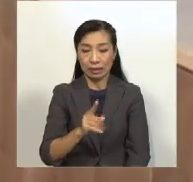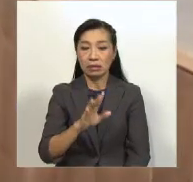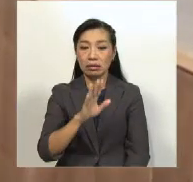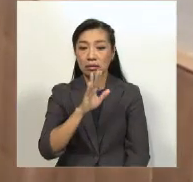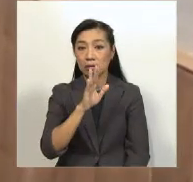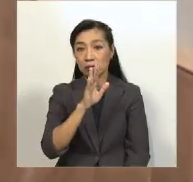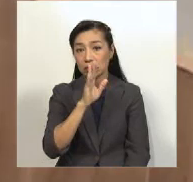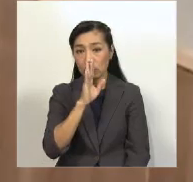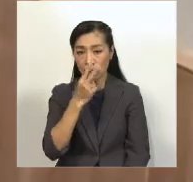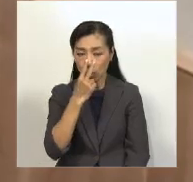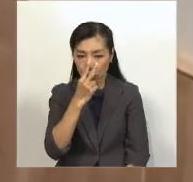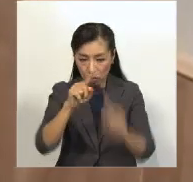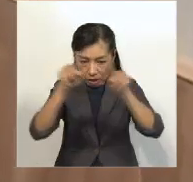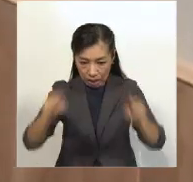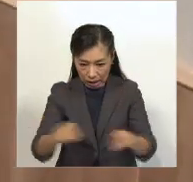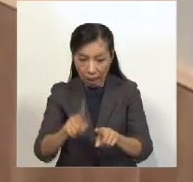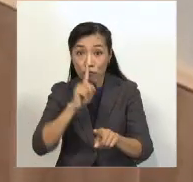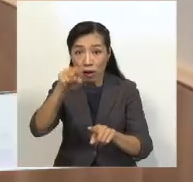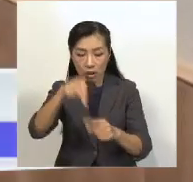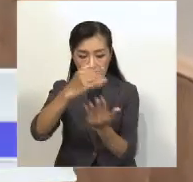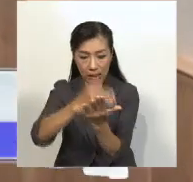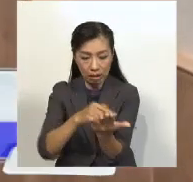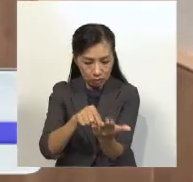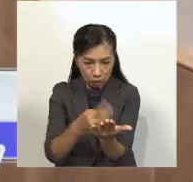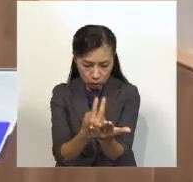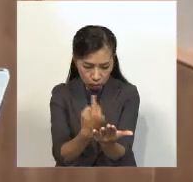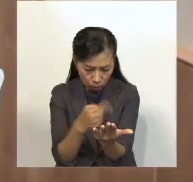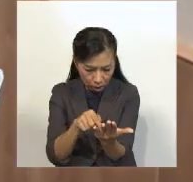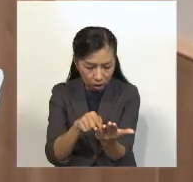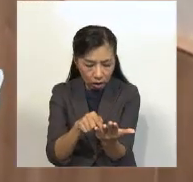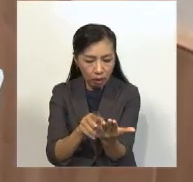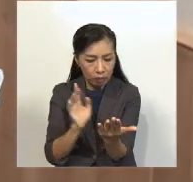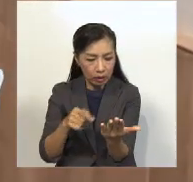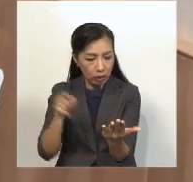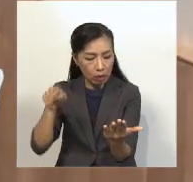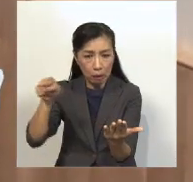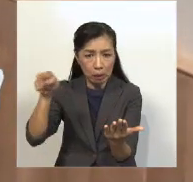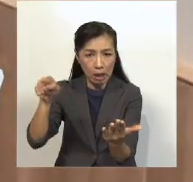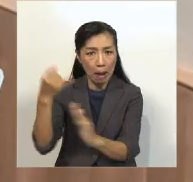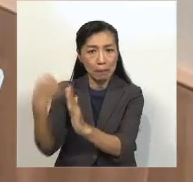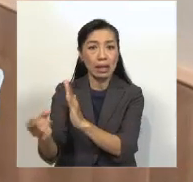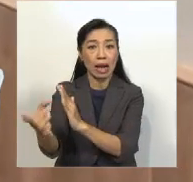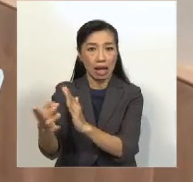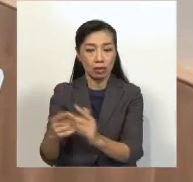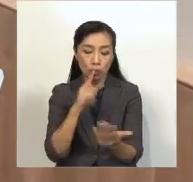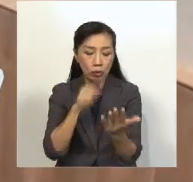ว่าคำร้องเรียนขึ้นไปว่าในคำร้องเนี่ยว่าผู้ถูกร้องจะทำผิดเรื่องอะไรน